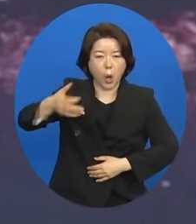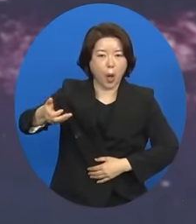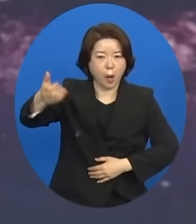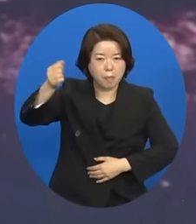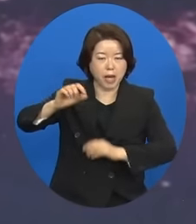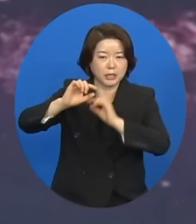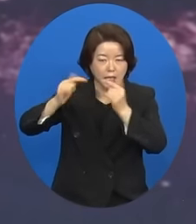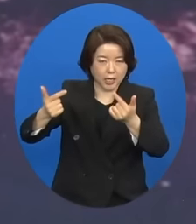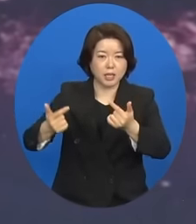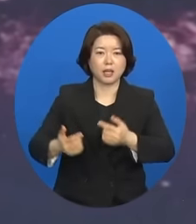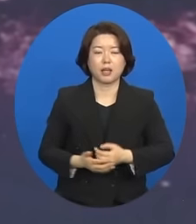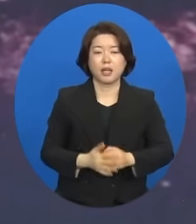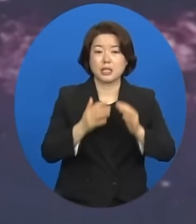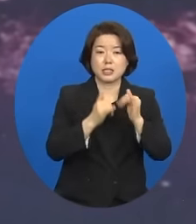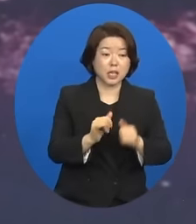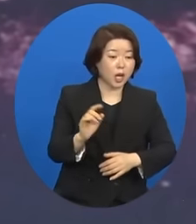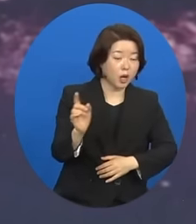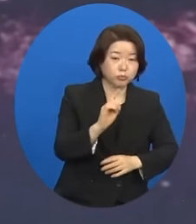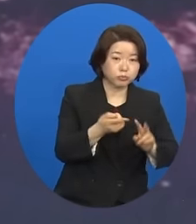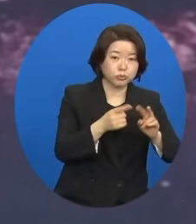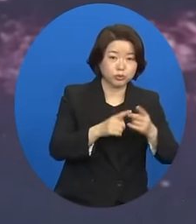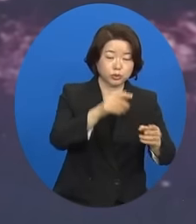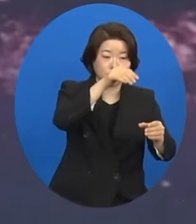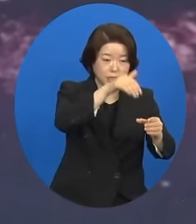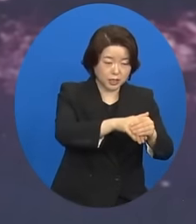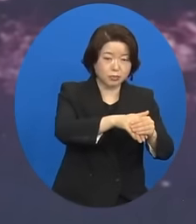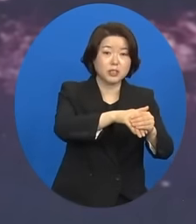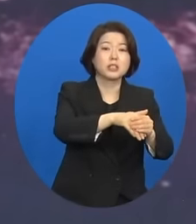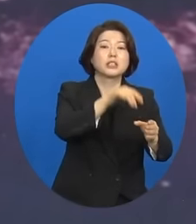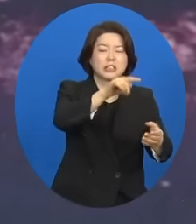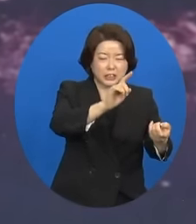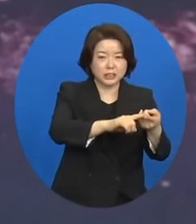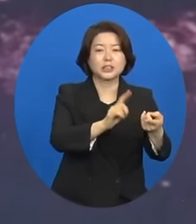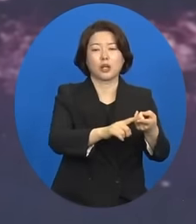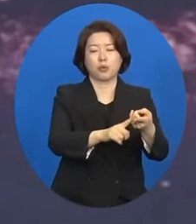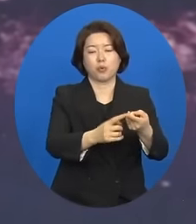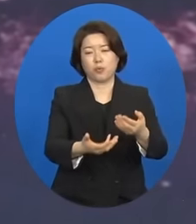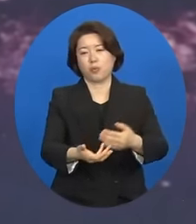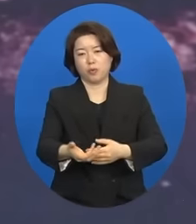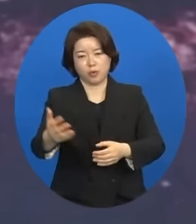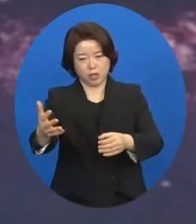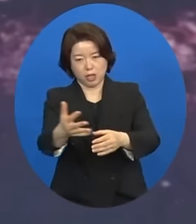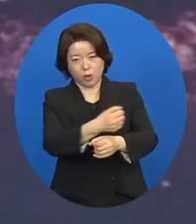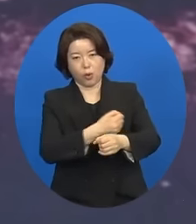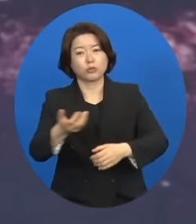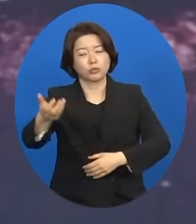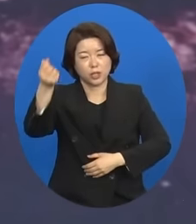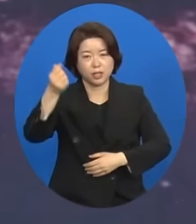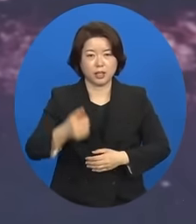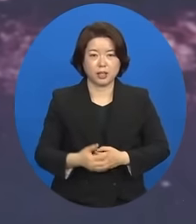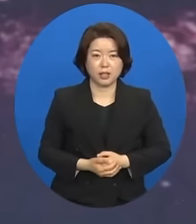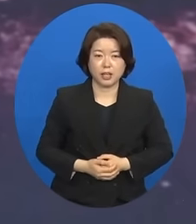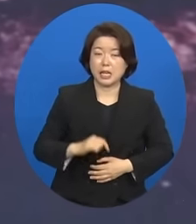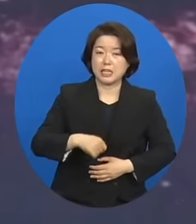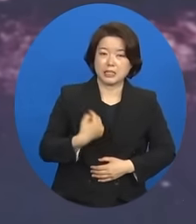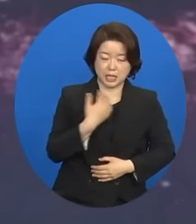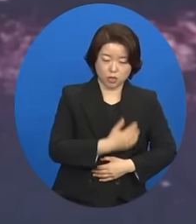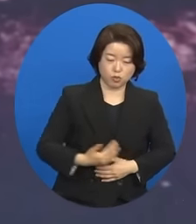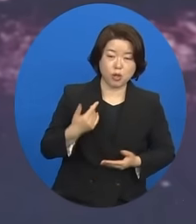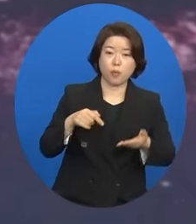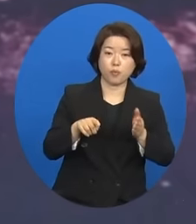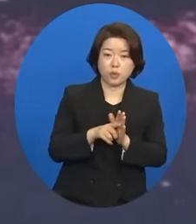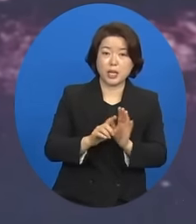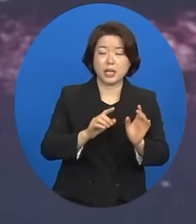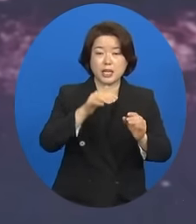받지 아니하시나니 사람이 무엇으로 심든지 그대로 거두리라 자기의 육체를